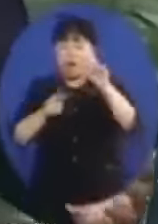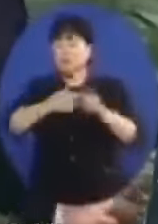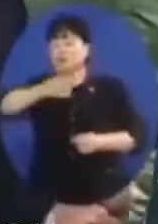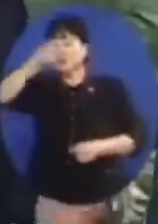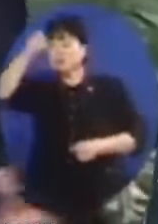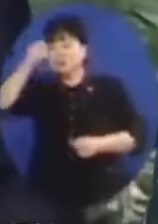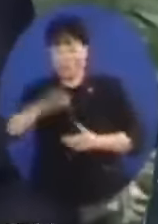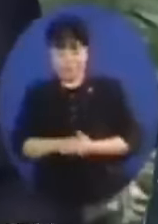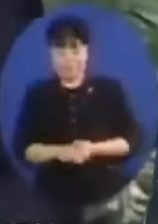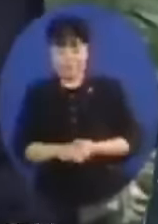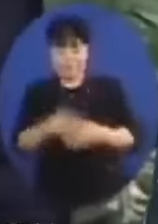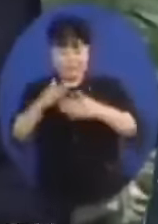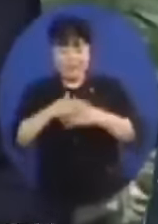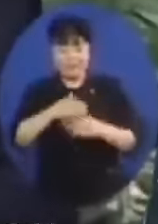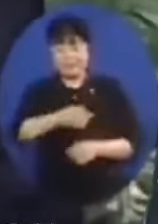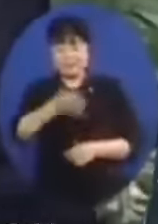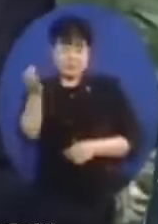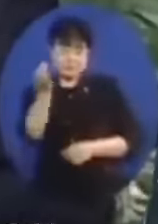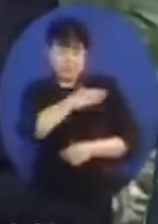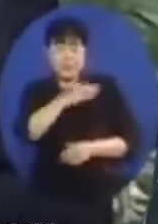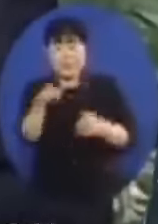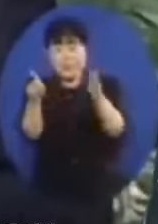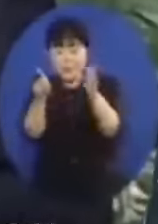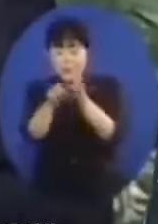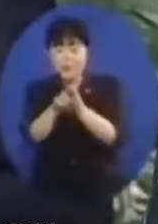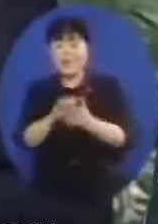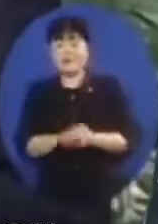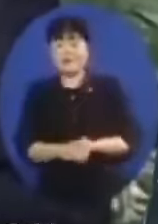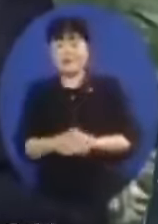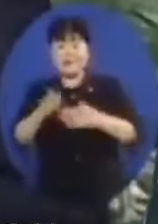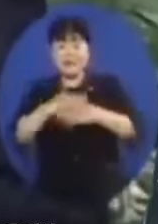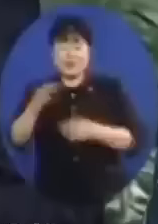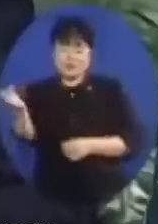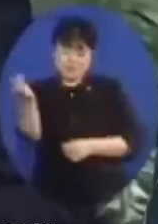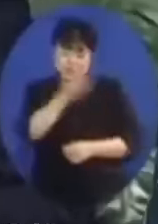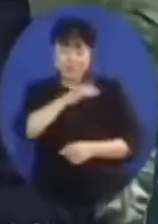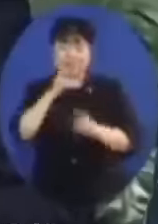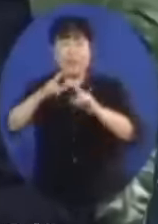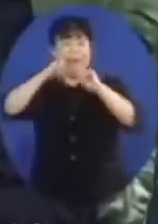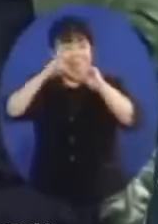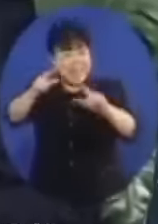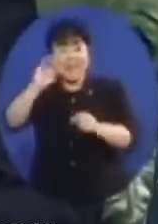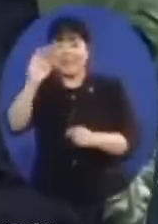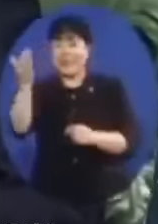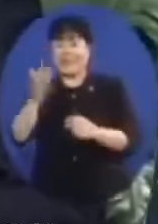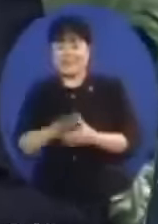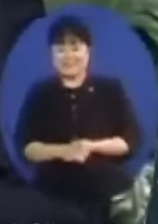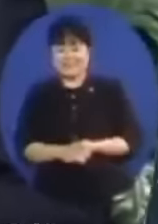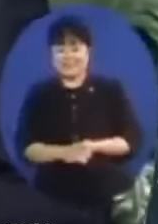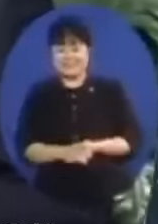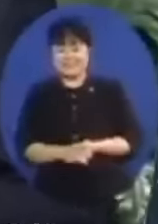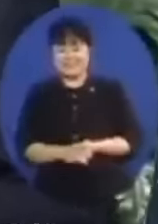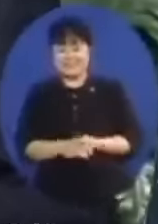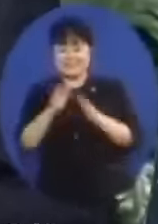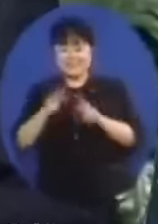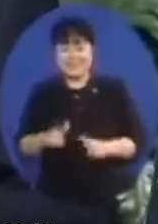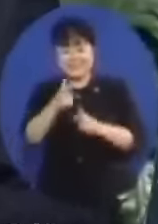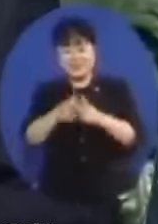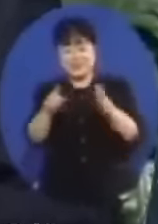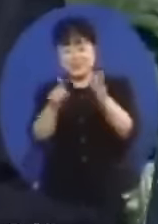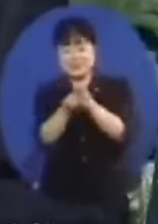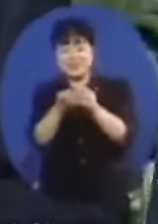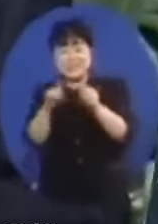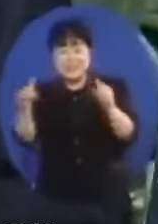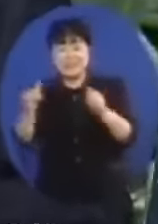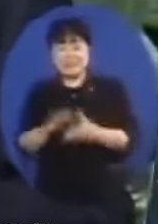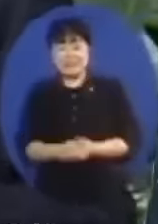꿈꾸고 나는 부유하다고 믿고 나는 부유하다고 말해야 되는 것입니다. 오늘날 예수 믿는